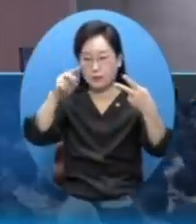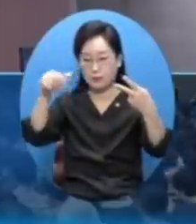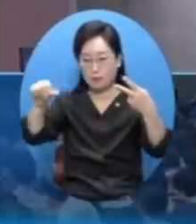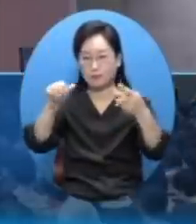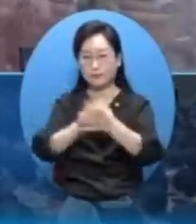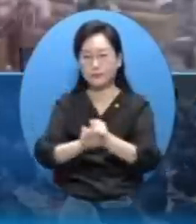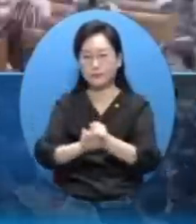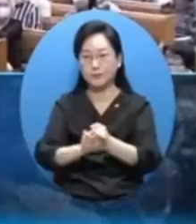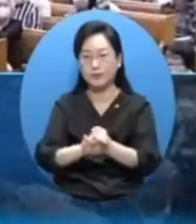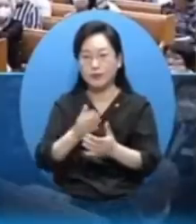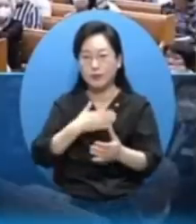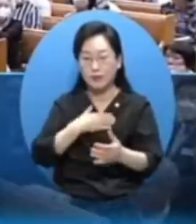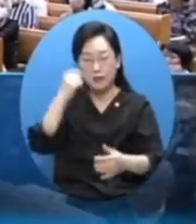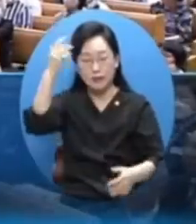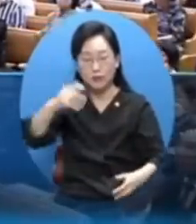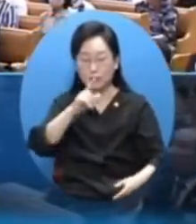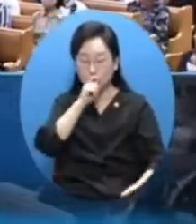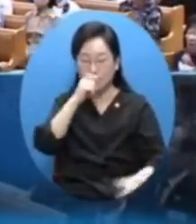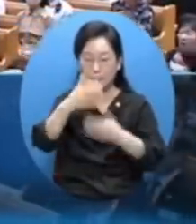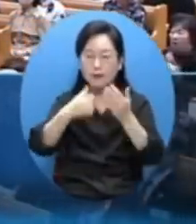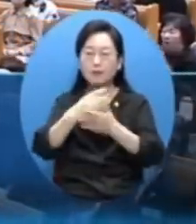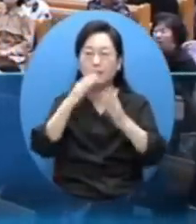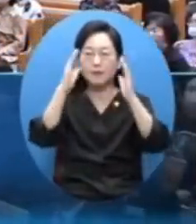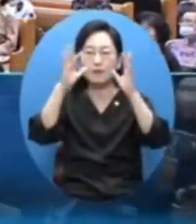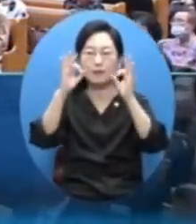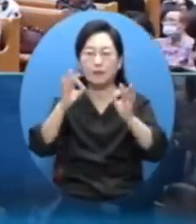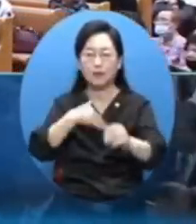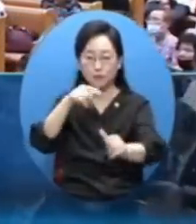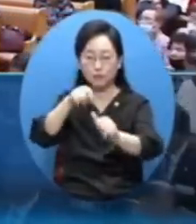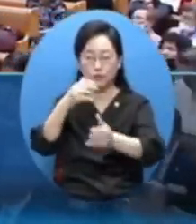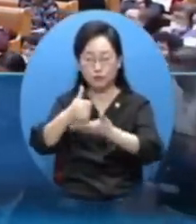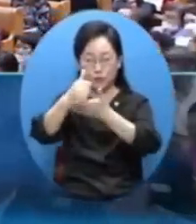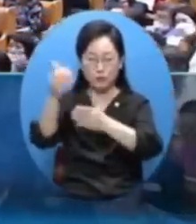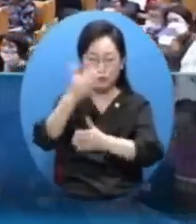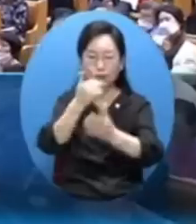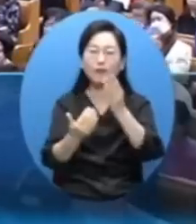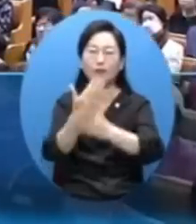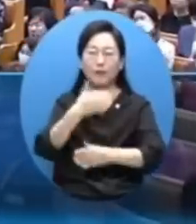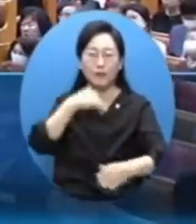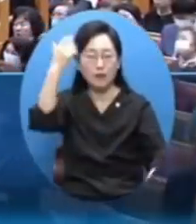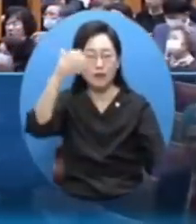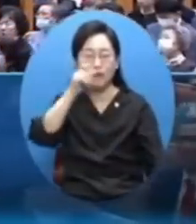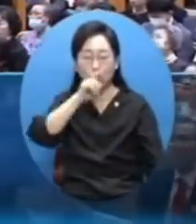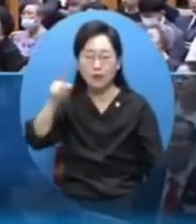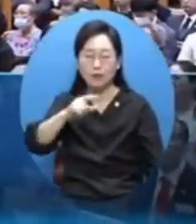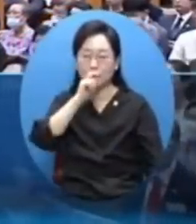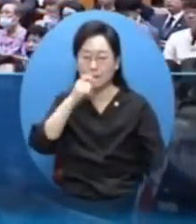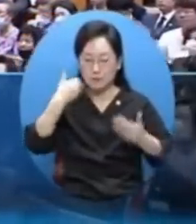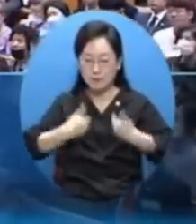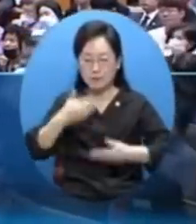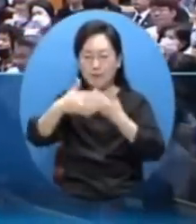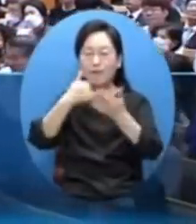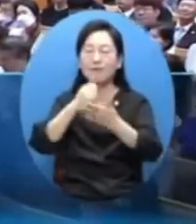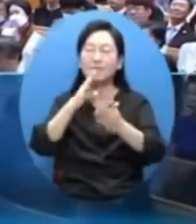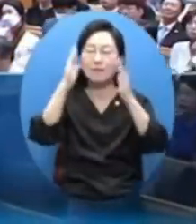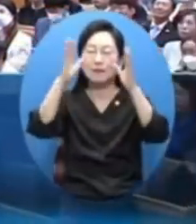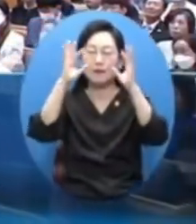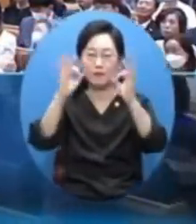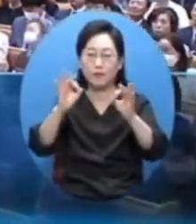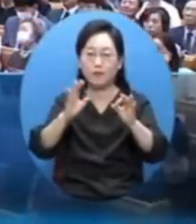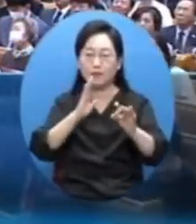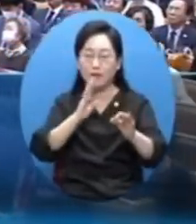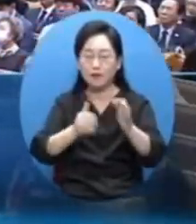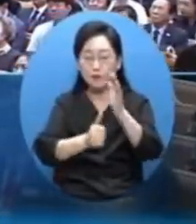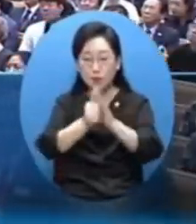영혼이 잠잠히 하나님만 바라며 나의 구원이 그에서 나오는도다 나의 영혼아 잠잠히 하나님만 바라라 물은 나의 소망이